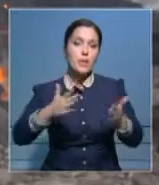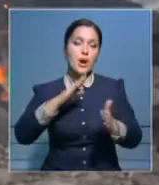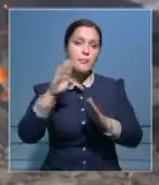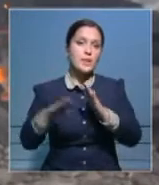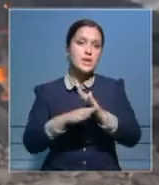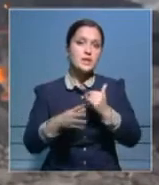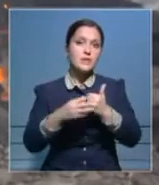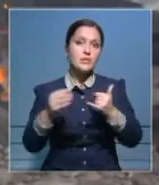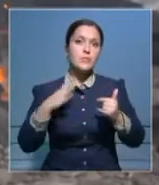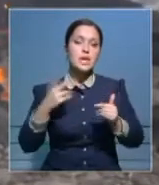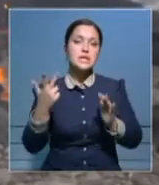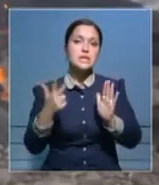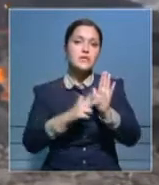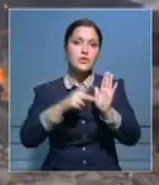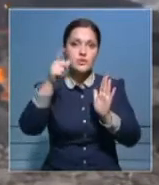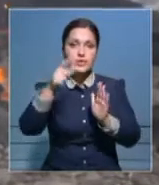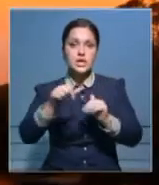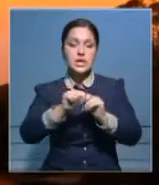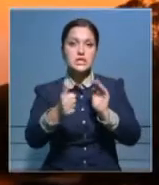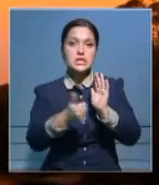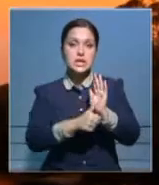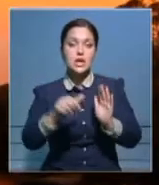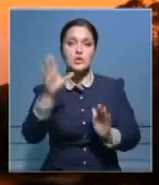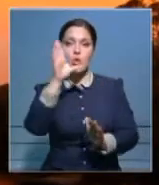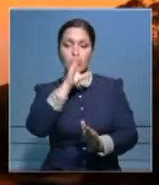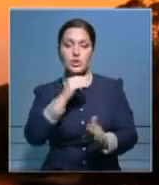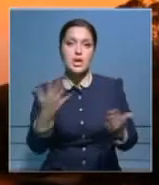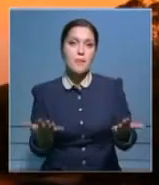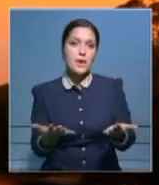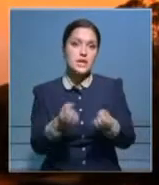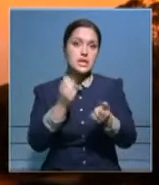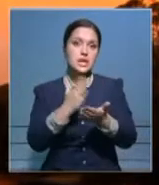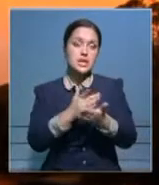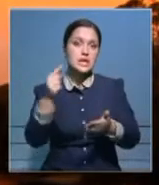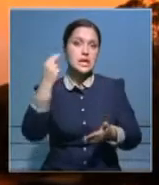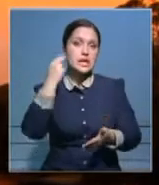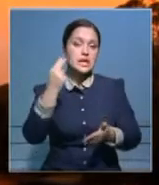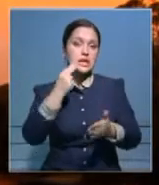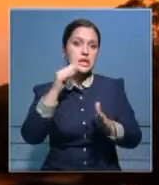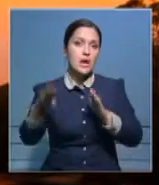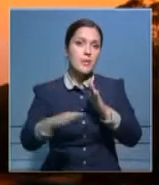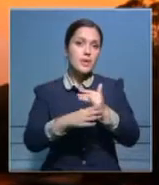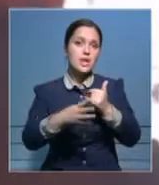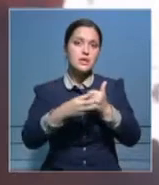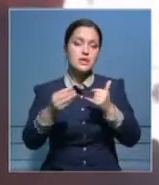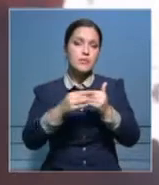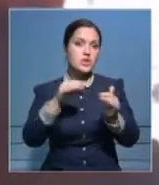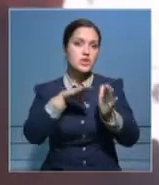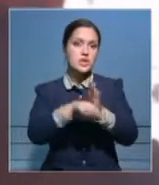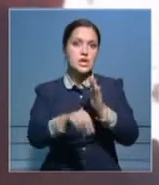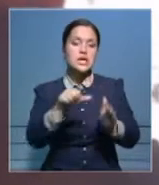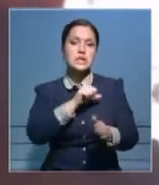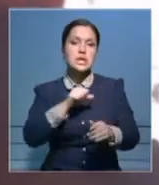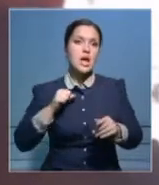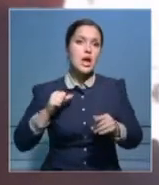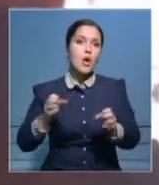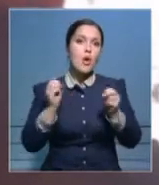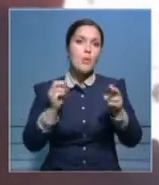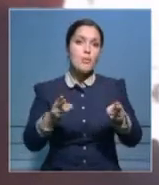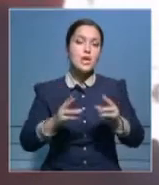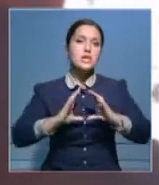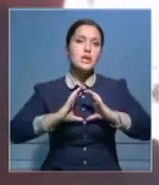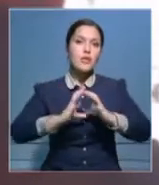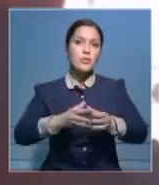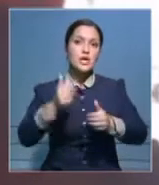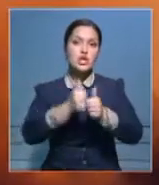момент происшествия под землей находились 38 человек, 16 удалось спастись. Добавлю, китайские шахты считаются одними из самых опасных